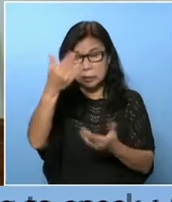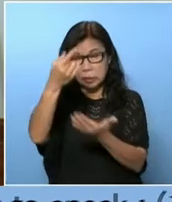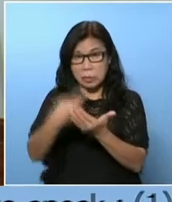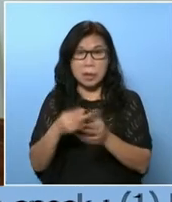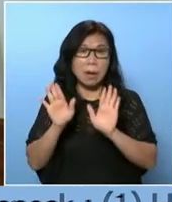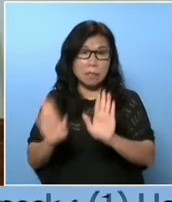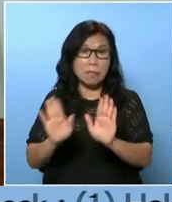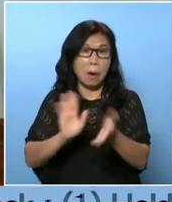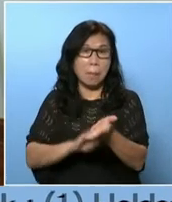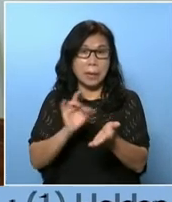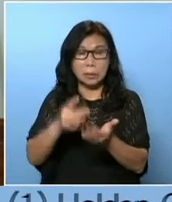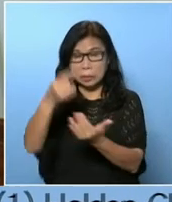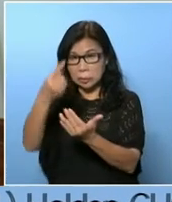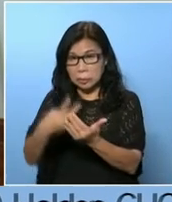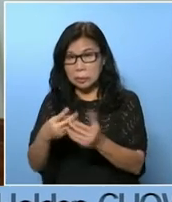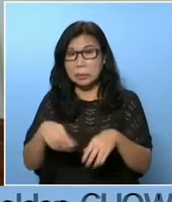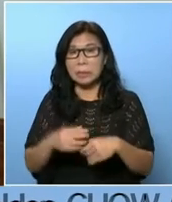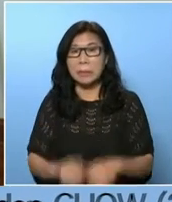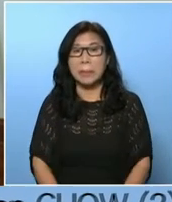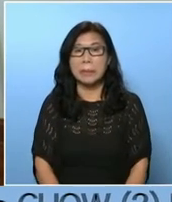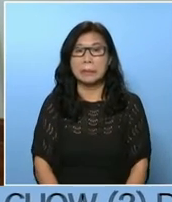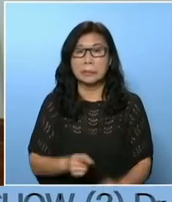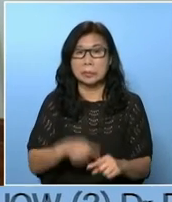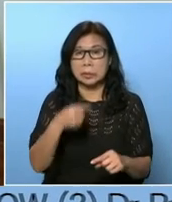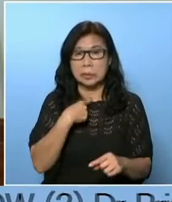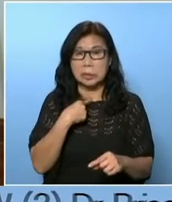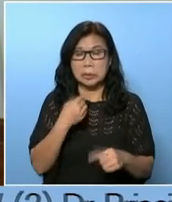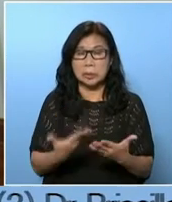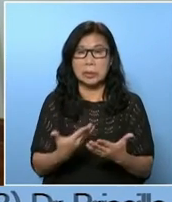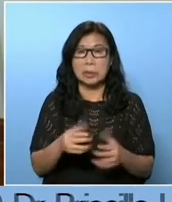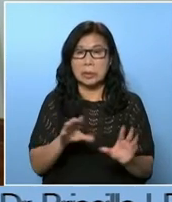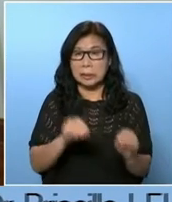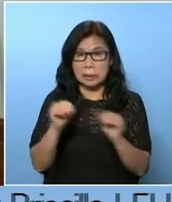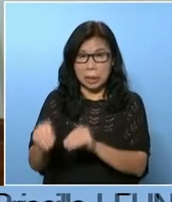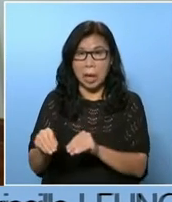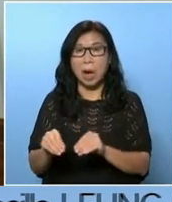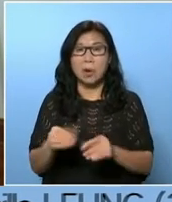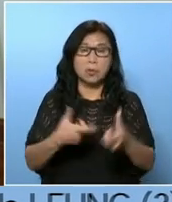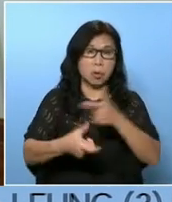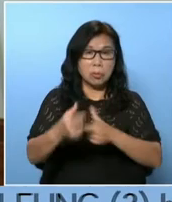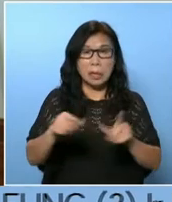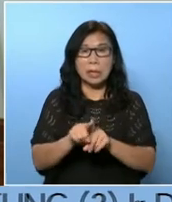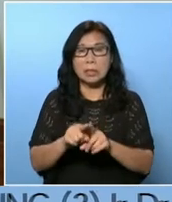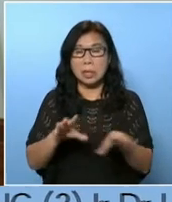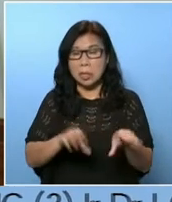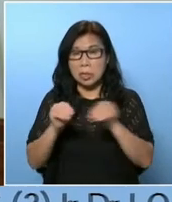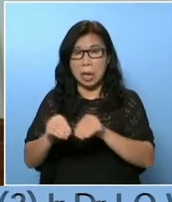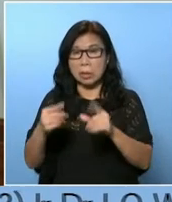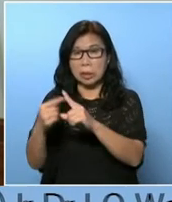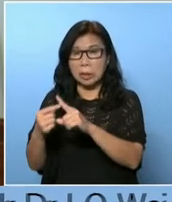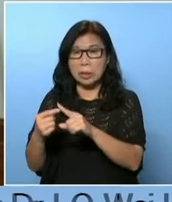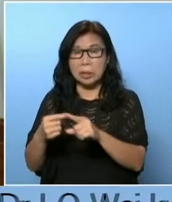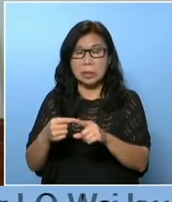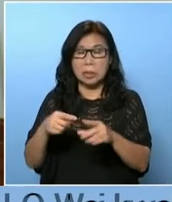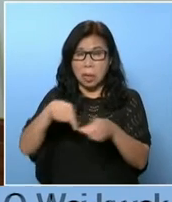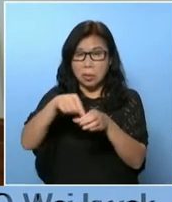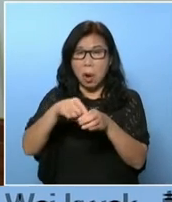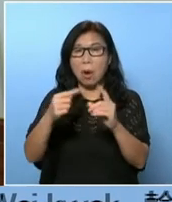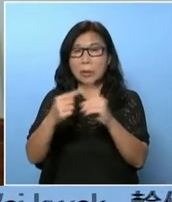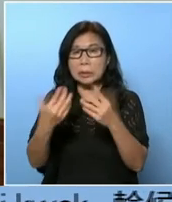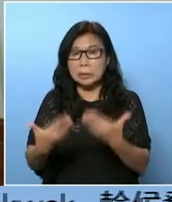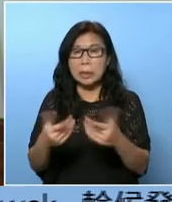防疫措施，政府仍是以救市等於救人的模式運作，基層市民仍是